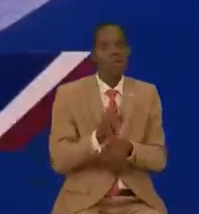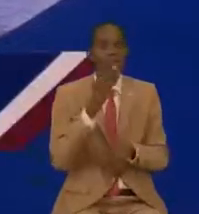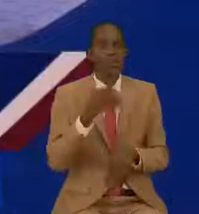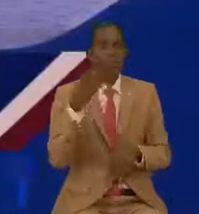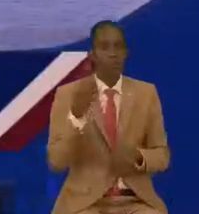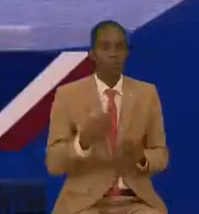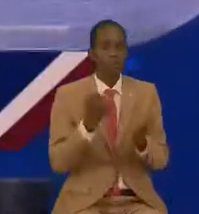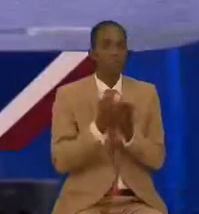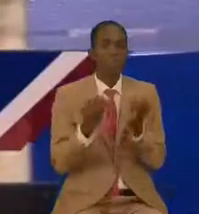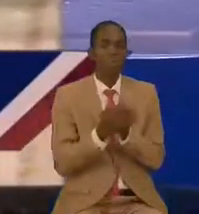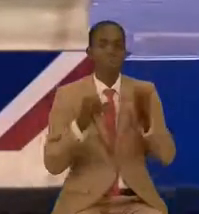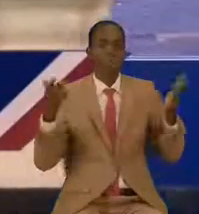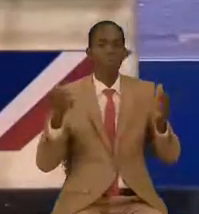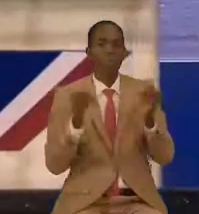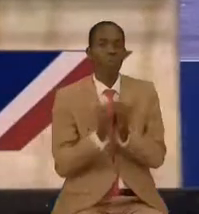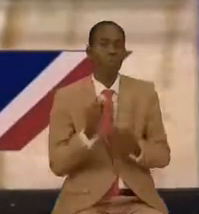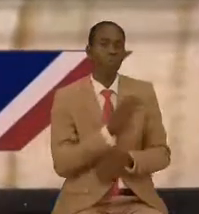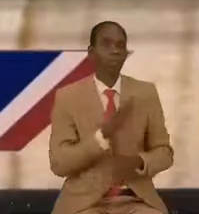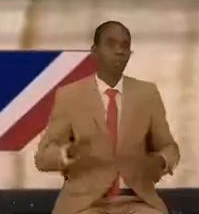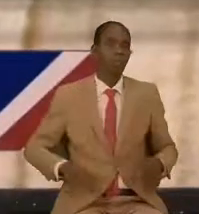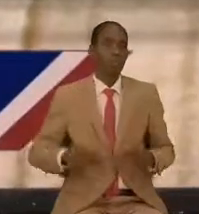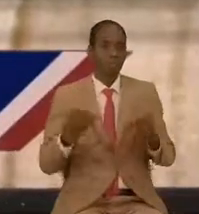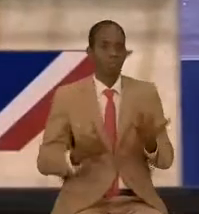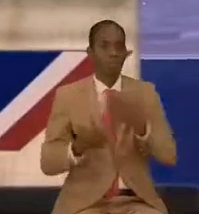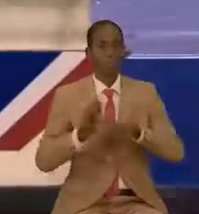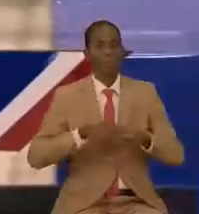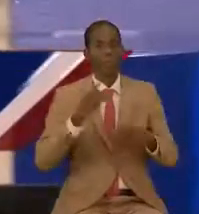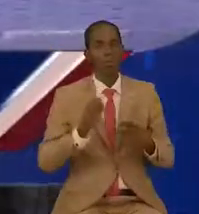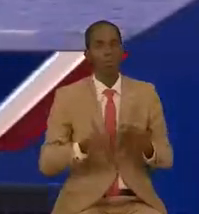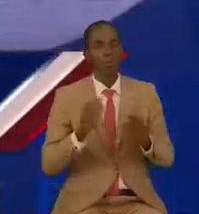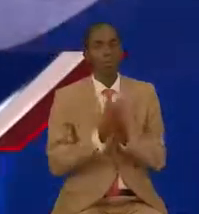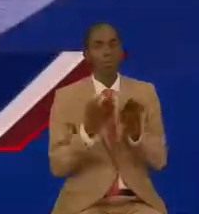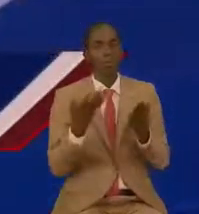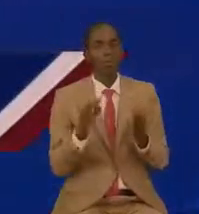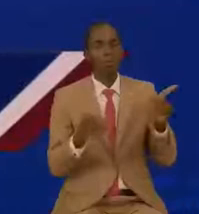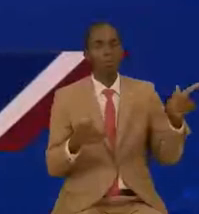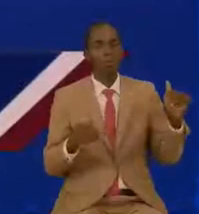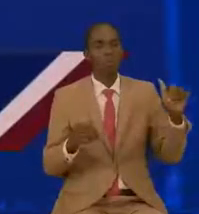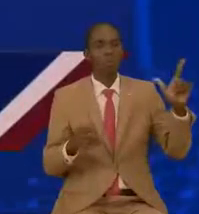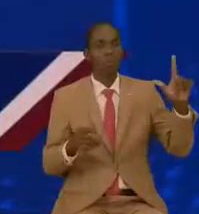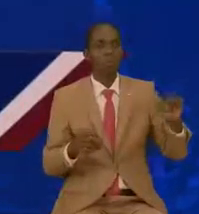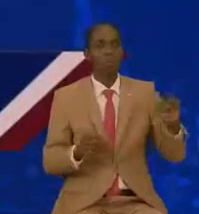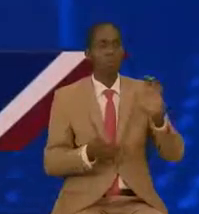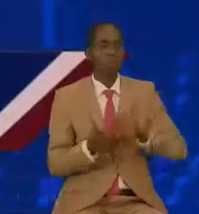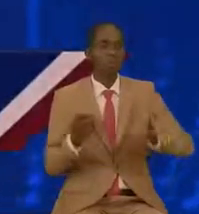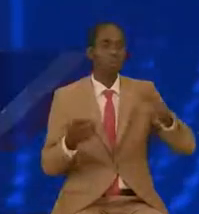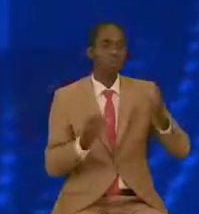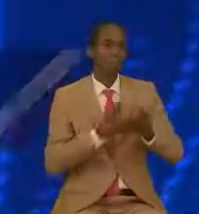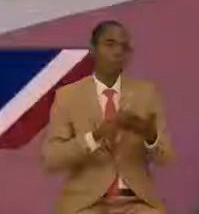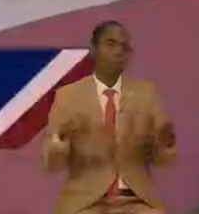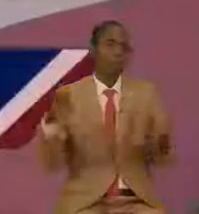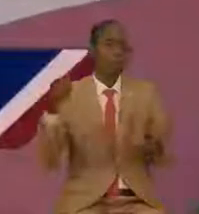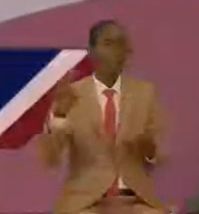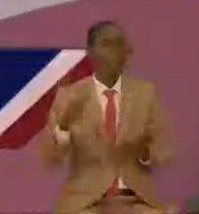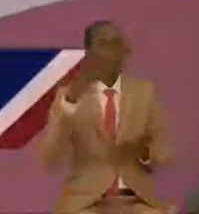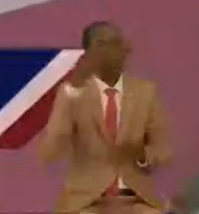à la troisième partie ici, la marche du crucifié avec Christ. Nous retournons aux Galates.